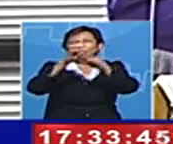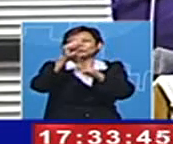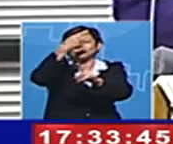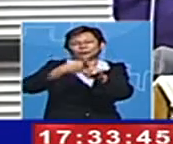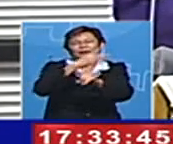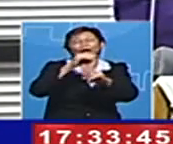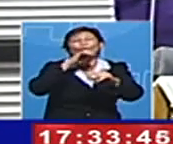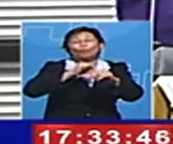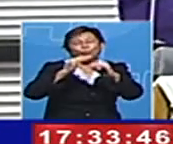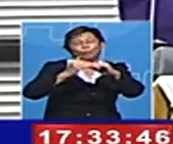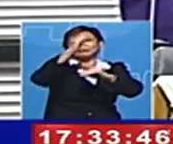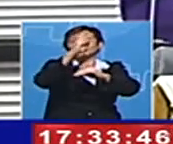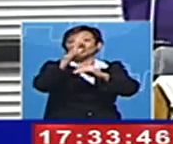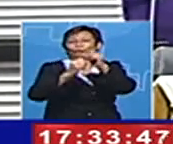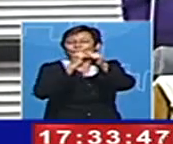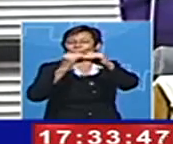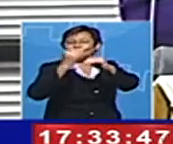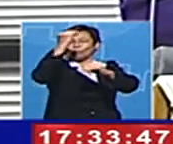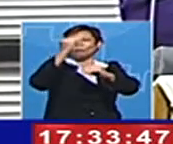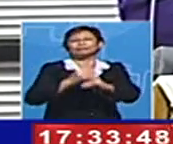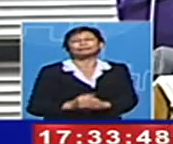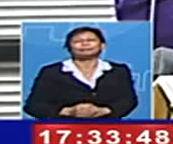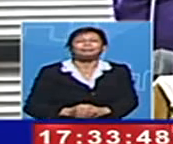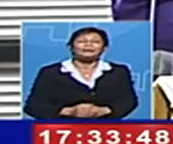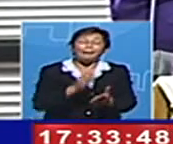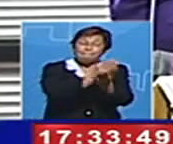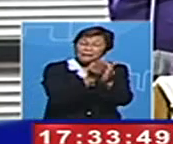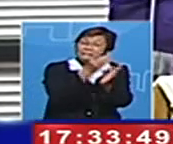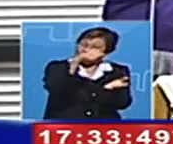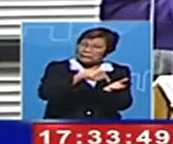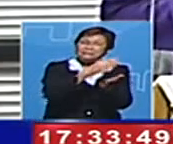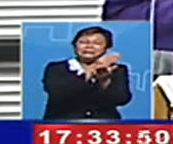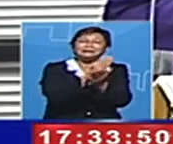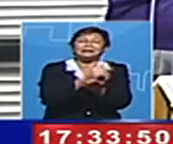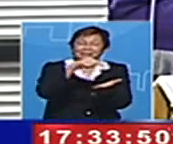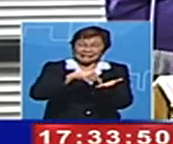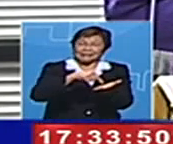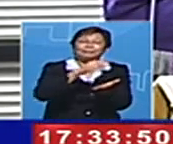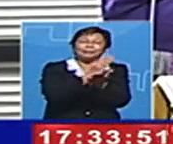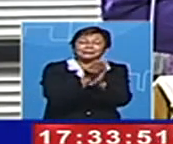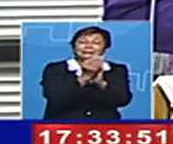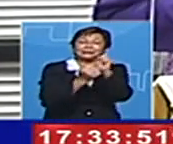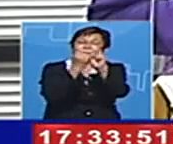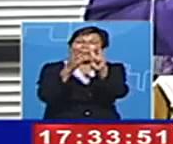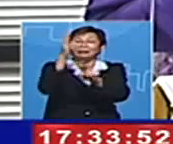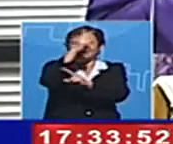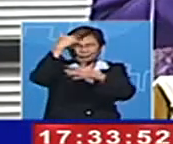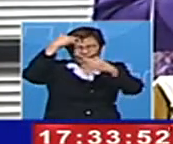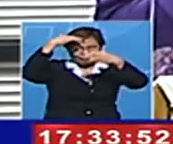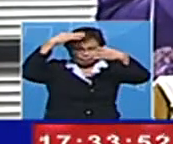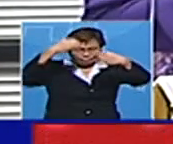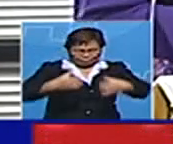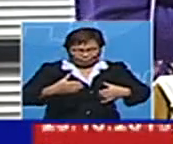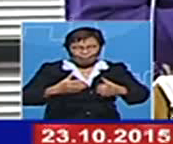atas keempat Sempena bajet ini juga Kerajaan memutuskan untuk menaikkan